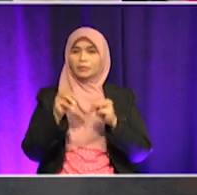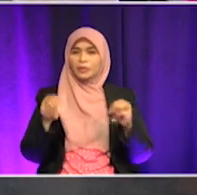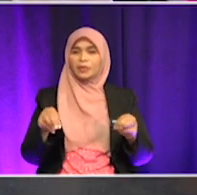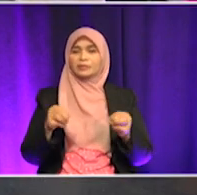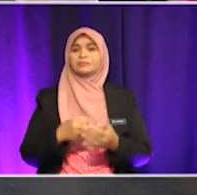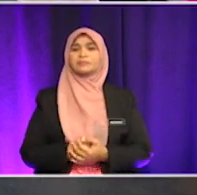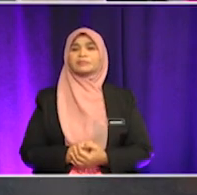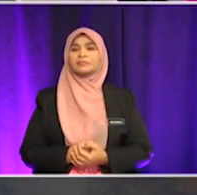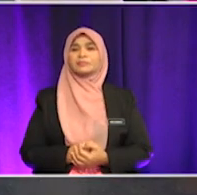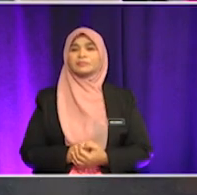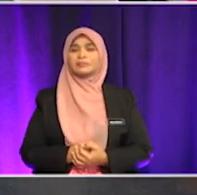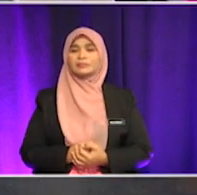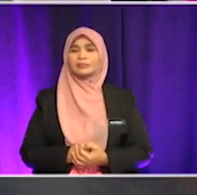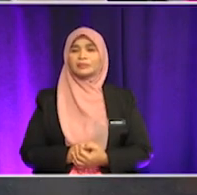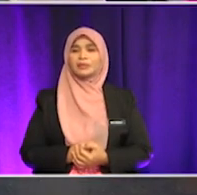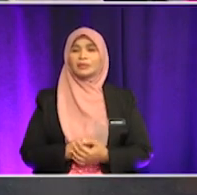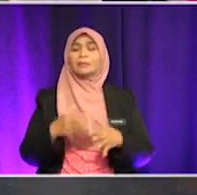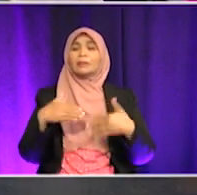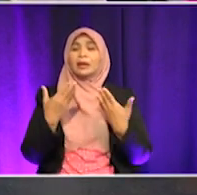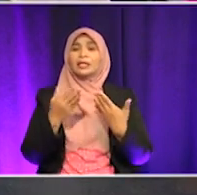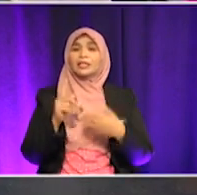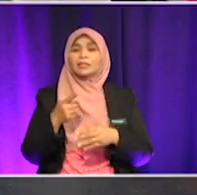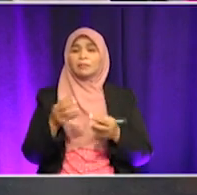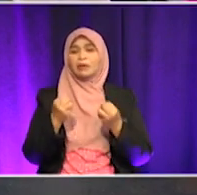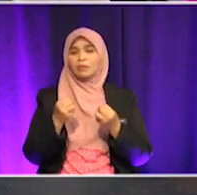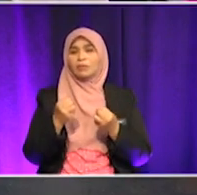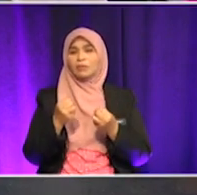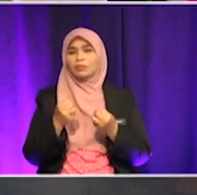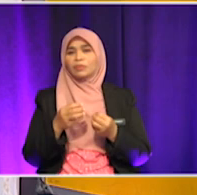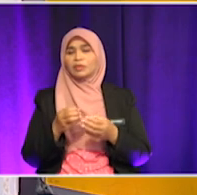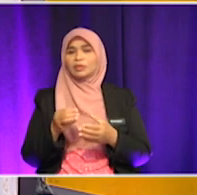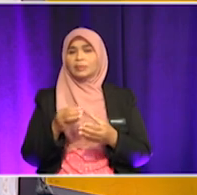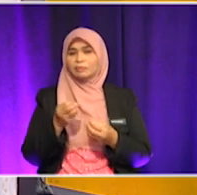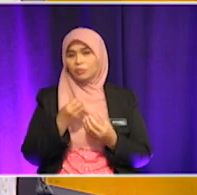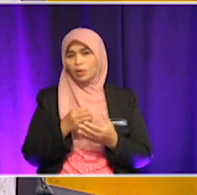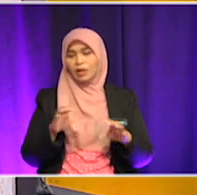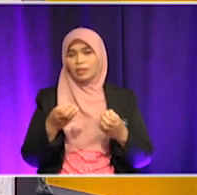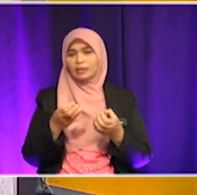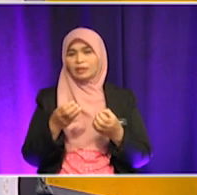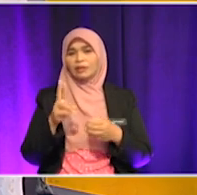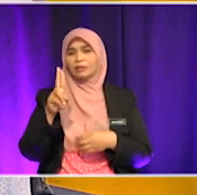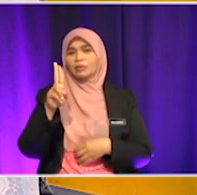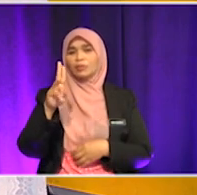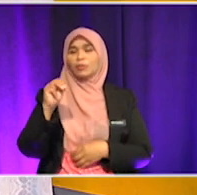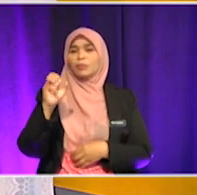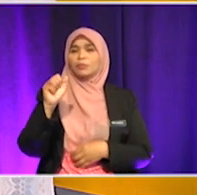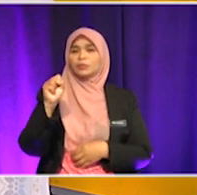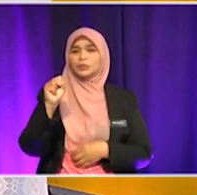cuba. Macam mana kita nak terbitkan bagi rumus A, B dan C? Okey,